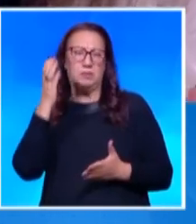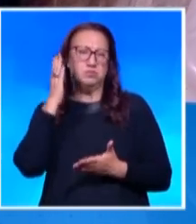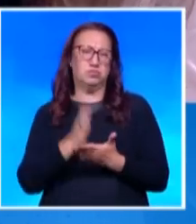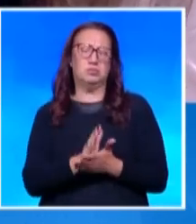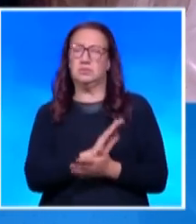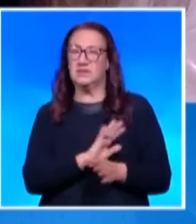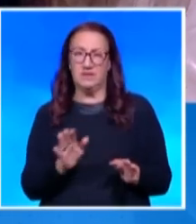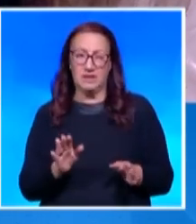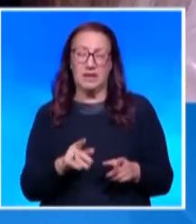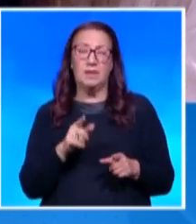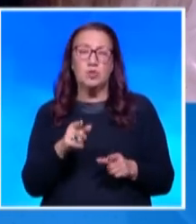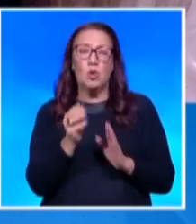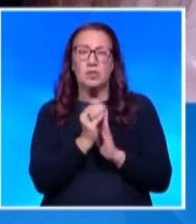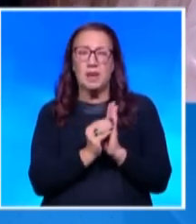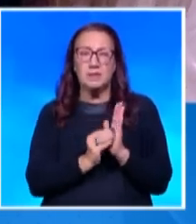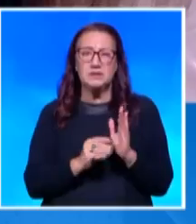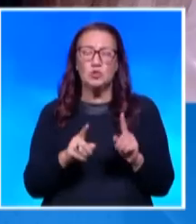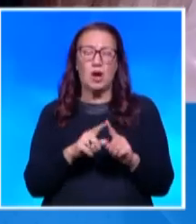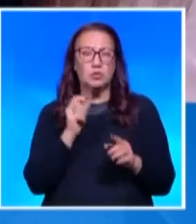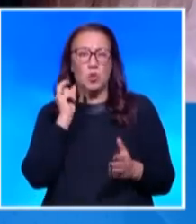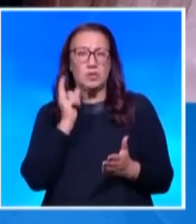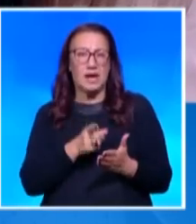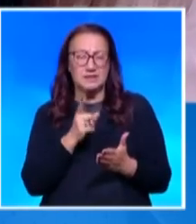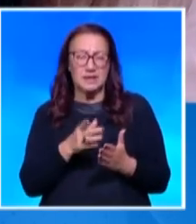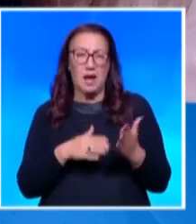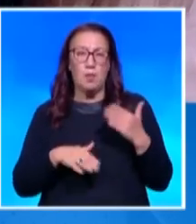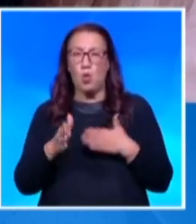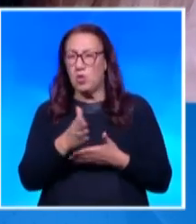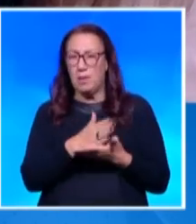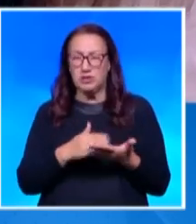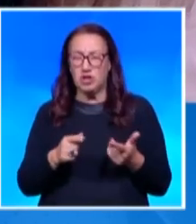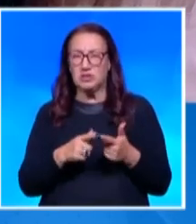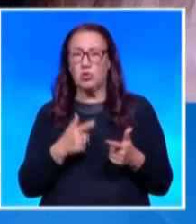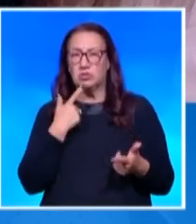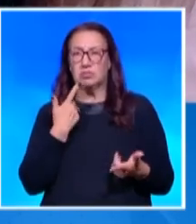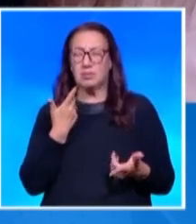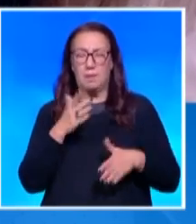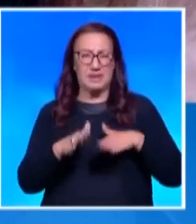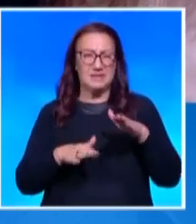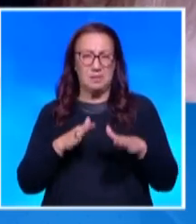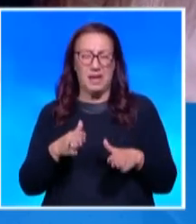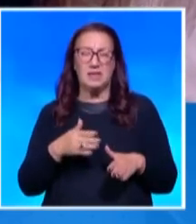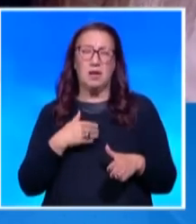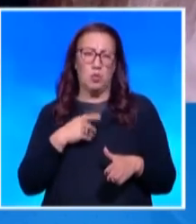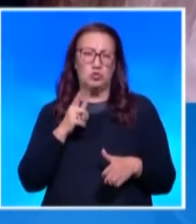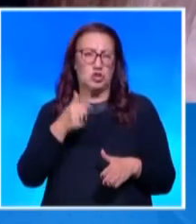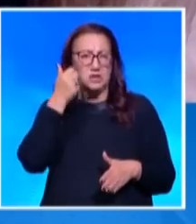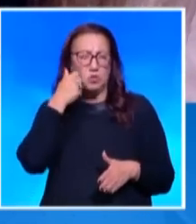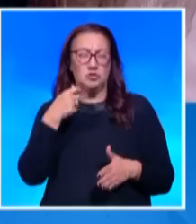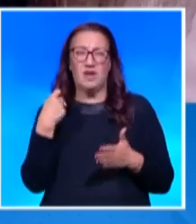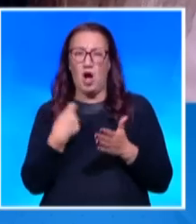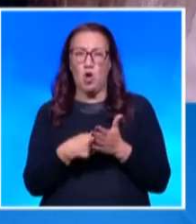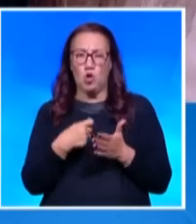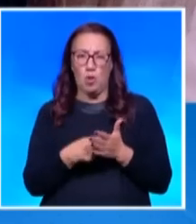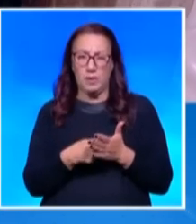за по-голямата част от престъпленията за които е предвидено има приложение и на глоба тоест едва ли не